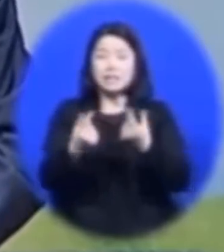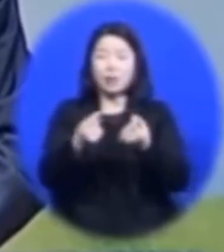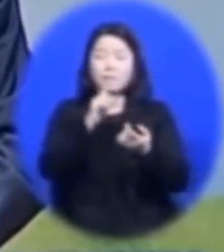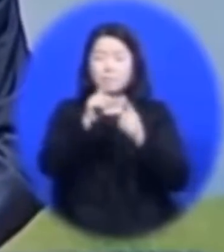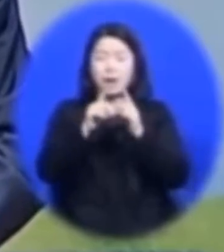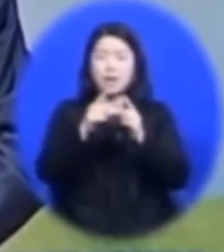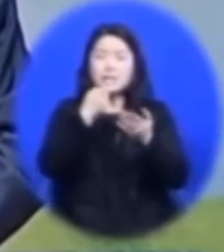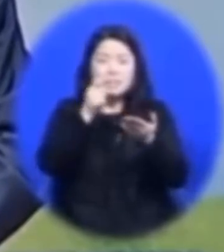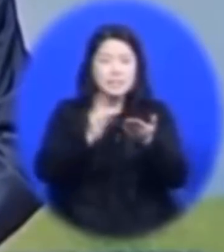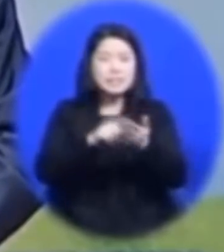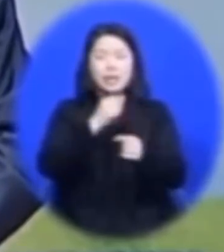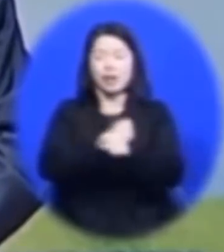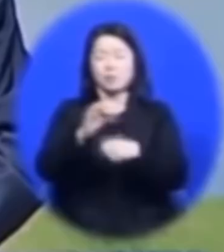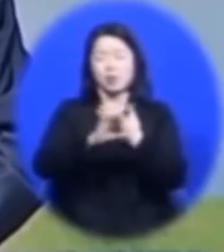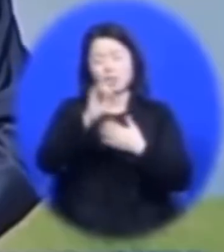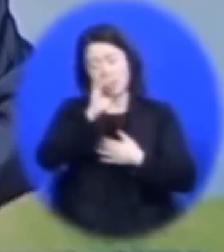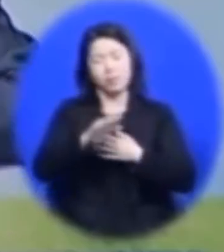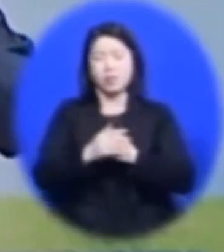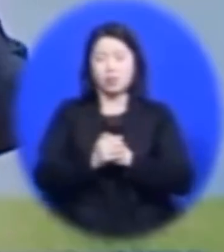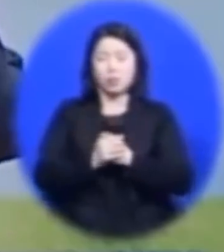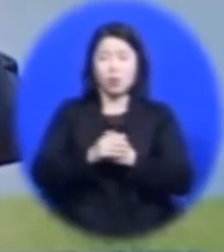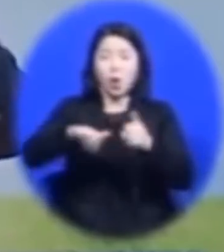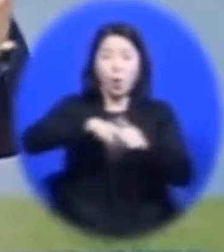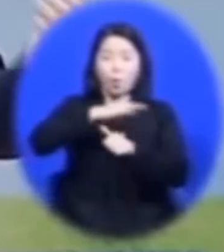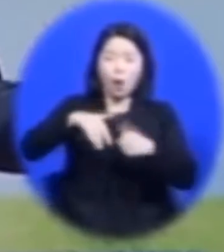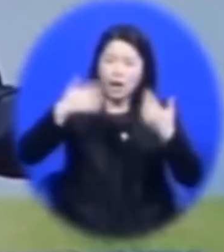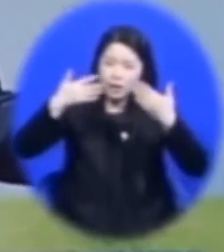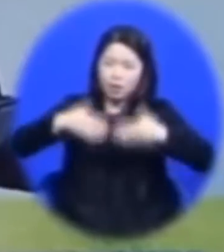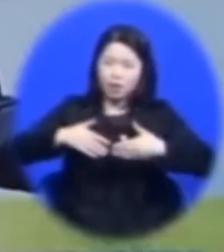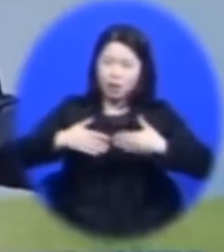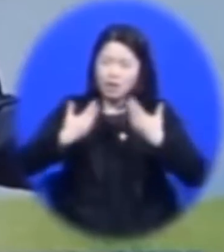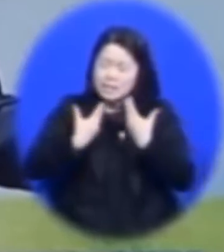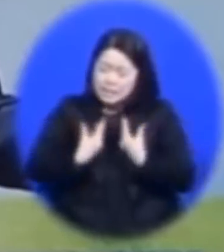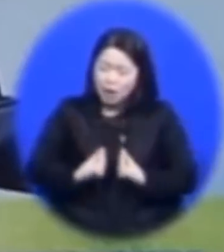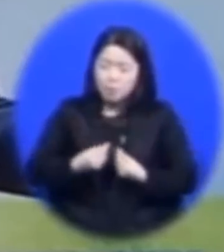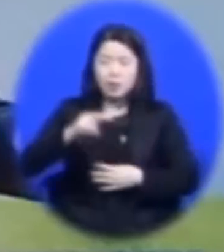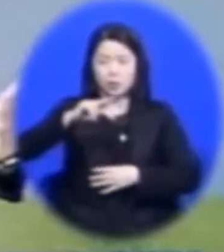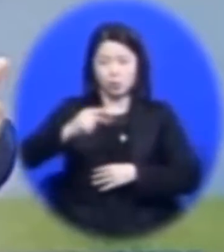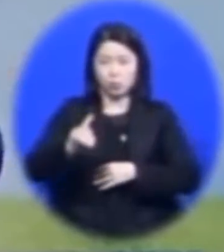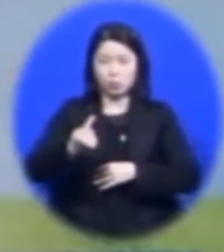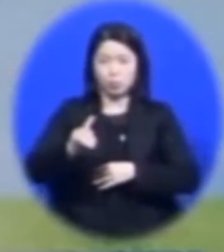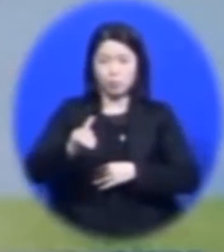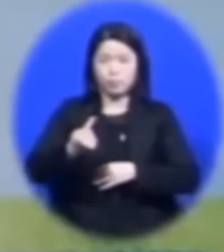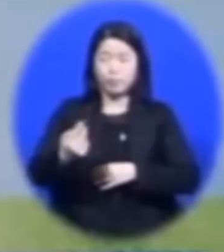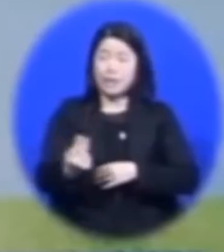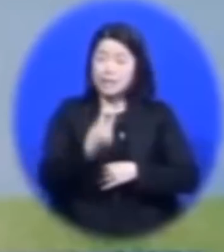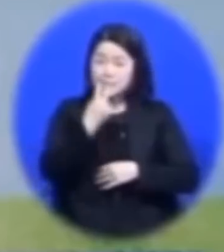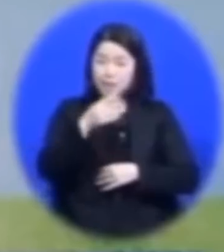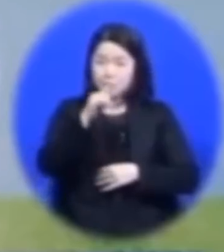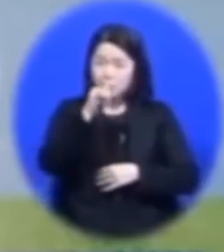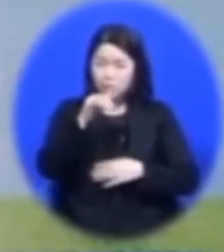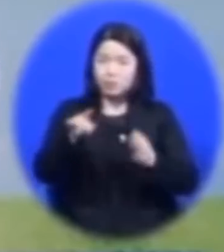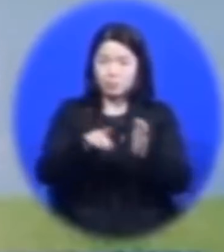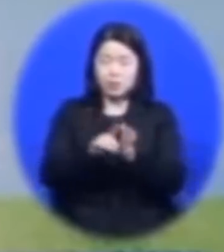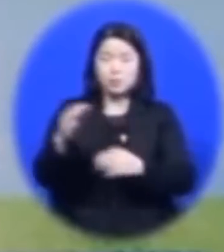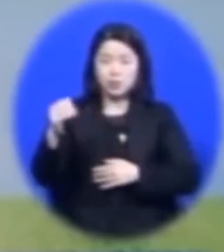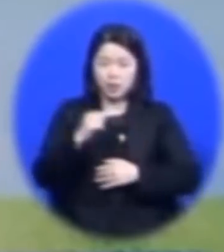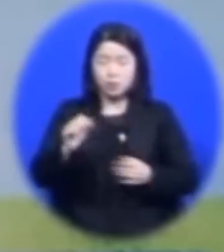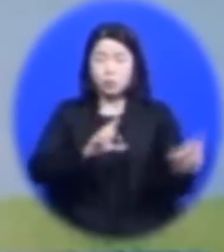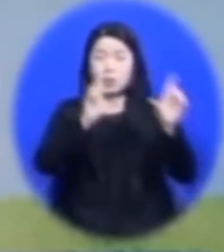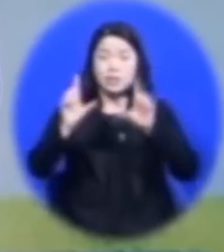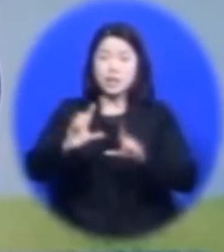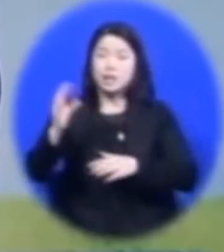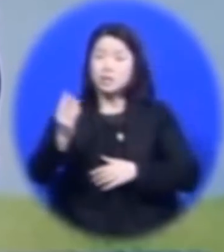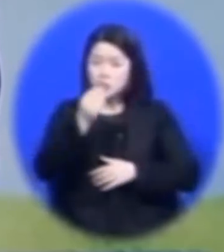함을 안되는 겁니다 환경과 여건이 절망적 이라도 생명이 있는 믿음을 가지고 사는